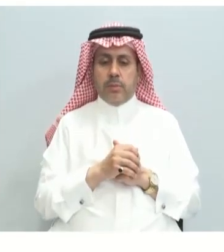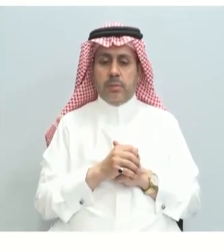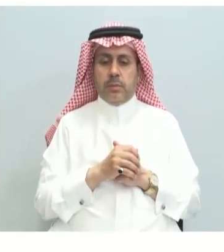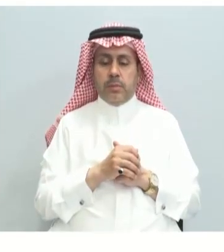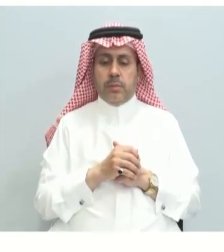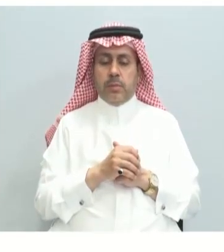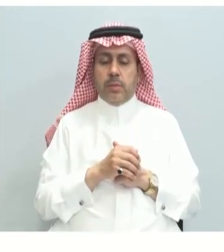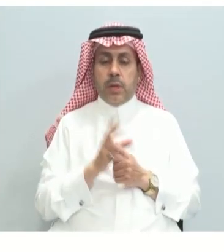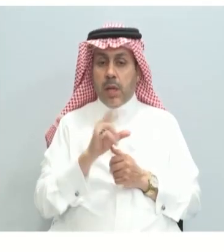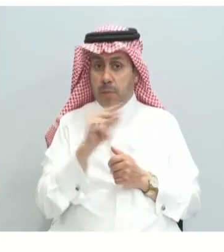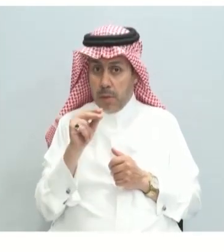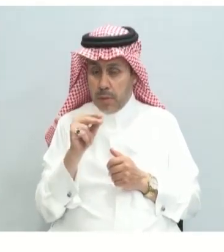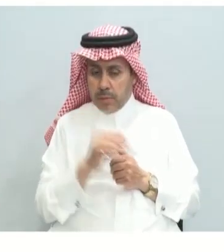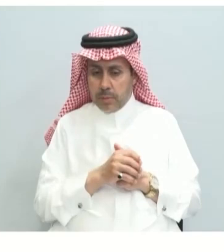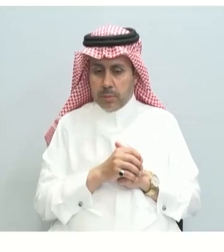ذكرنا قبل قليل،